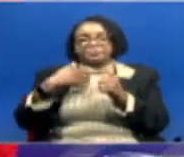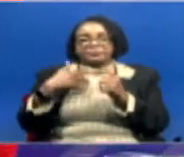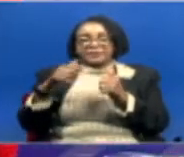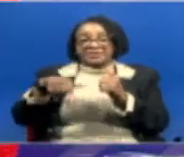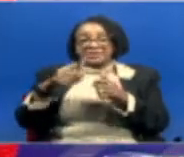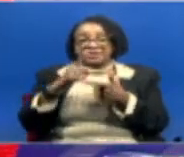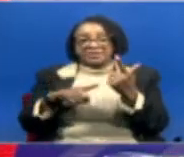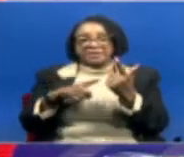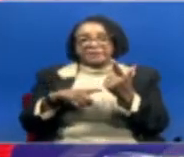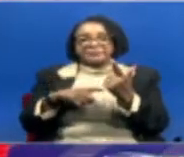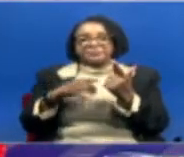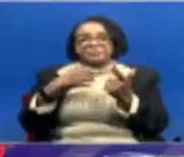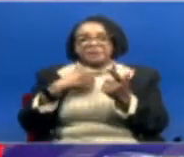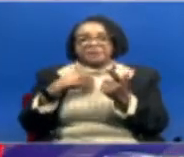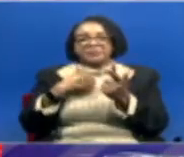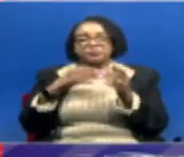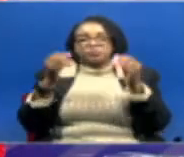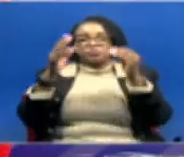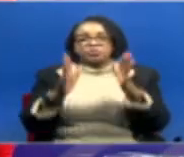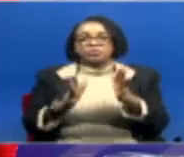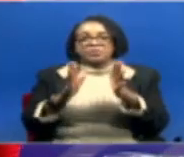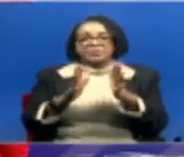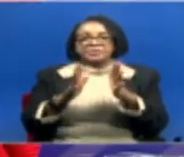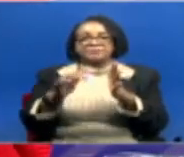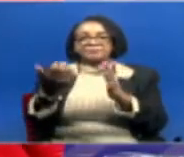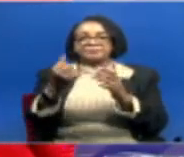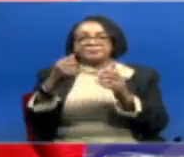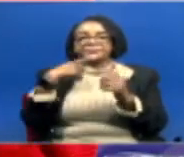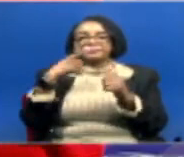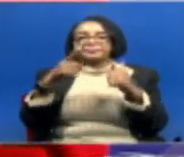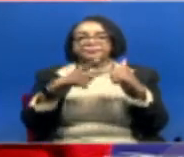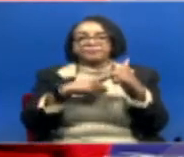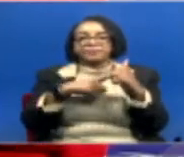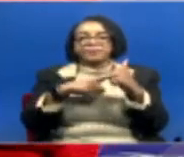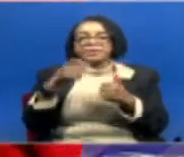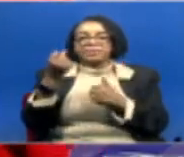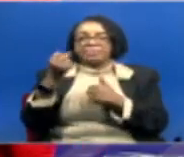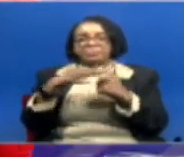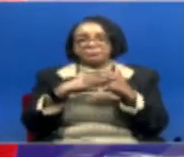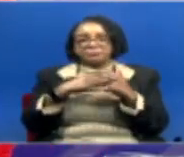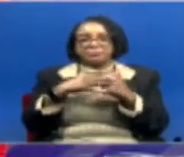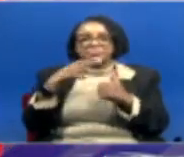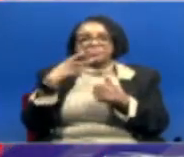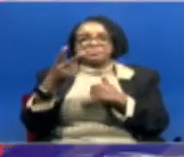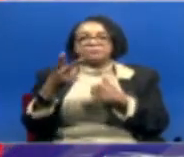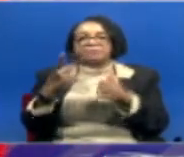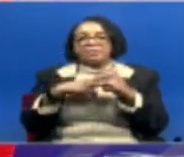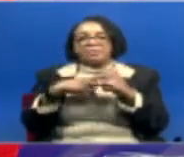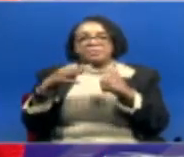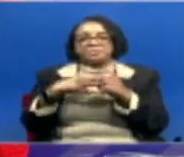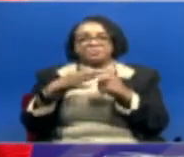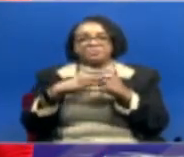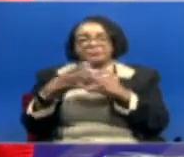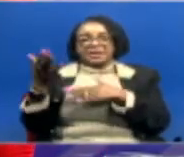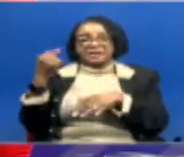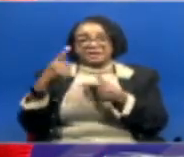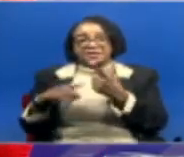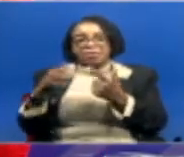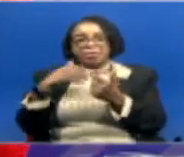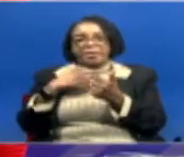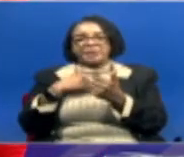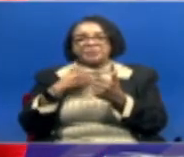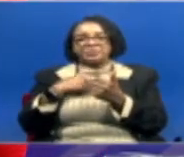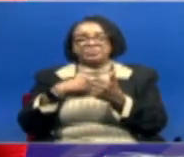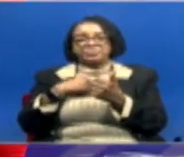2023 ni wanafunzi 1658 278 mwaka 2022 ni